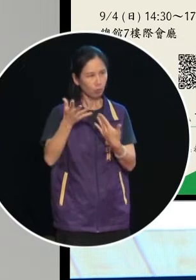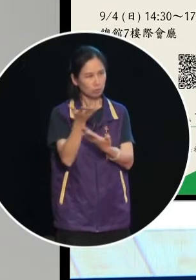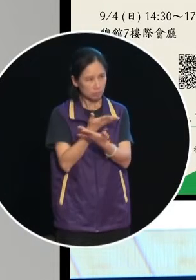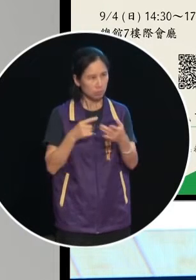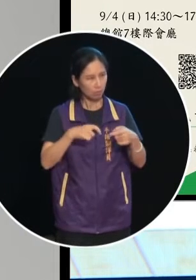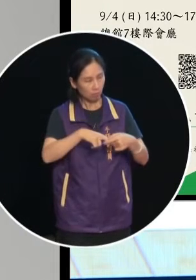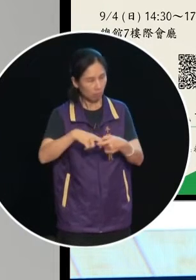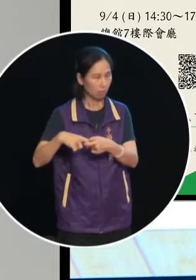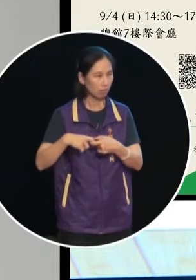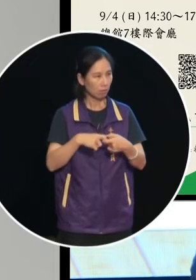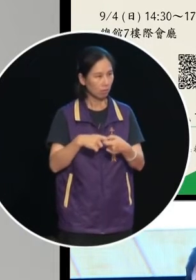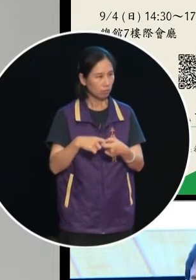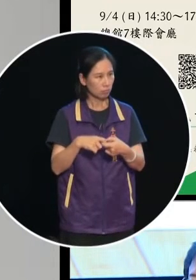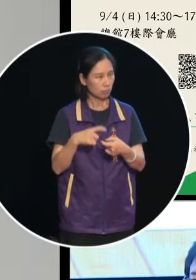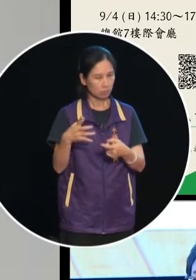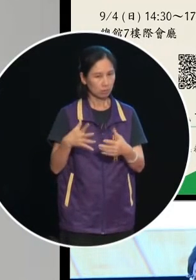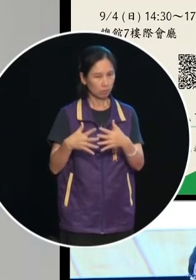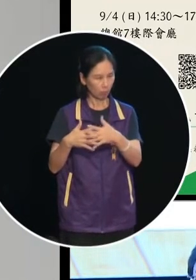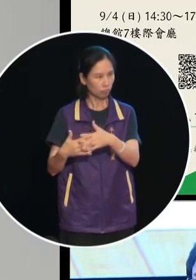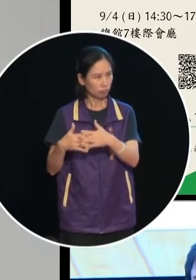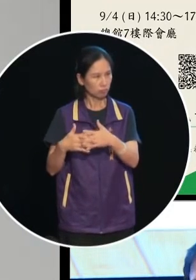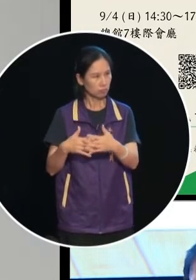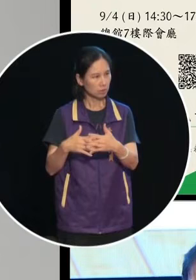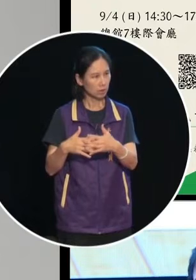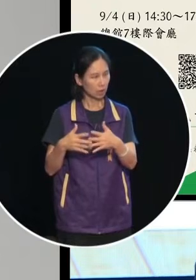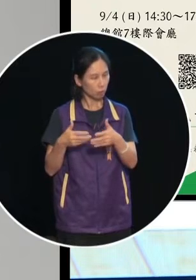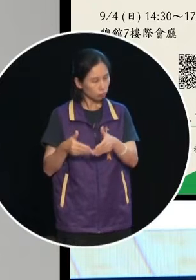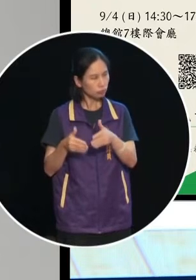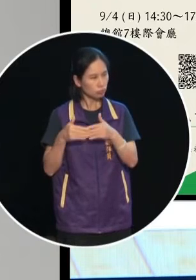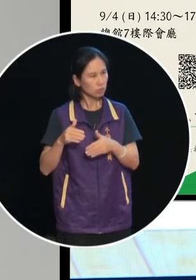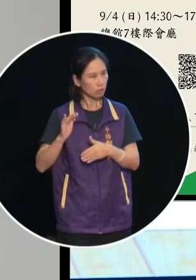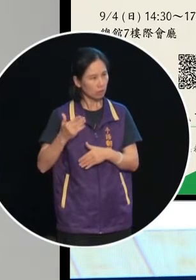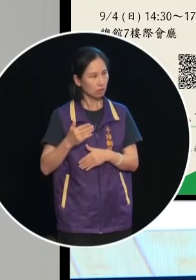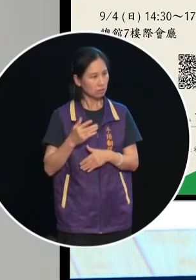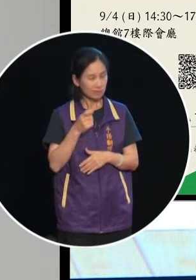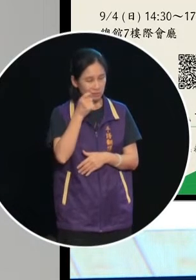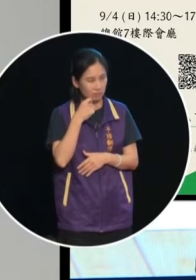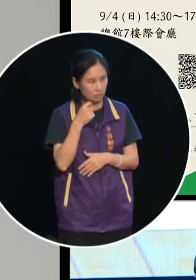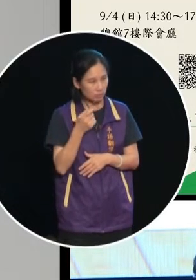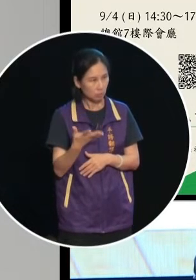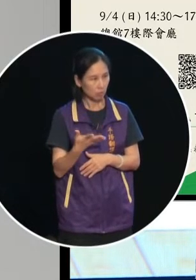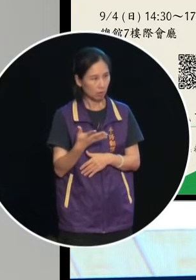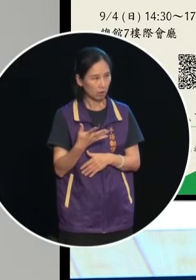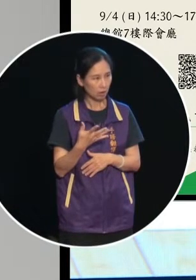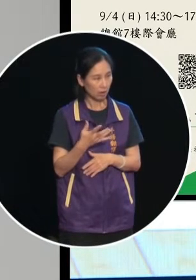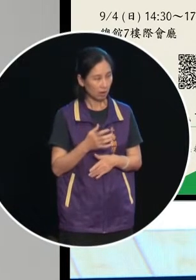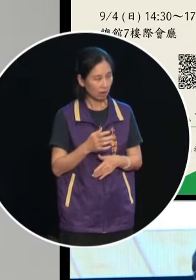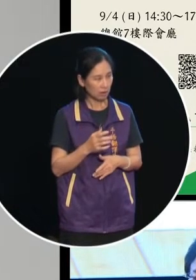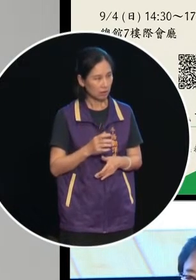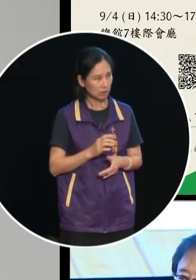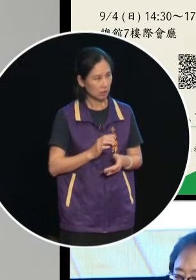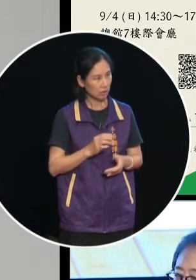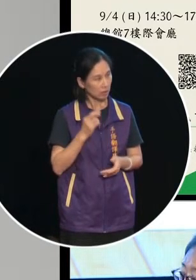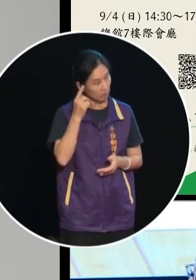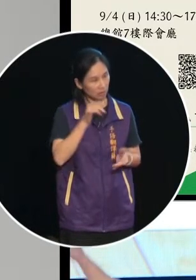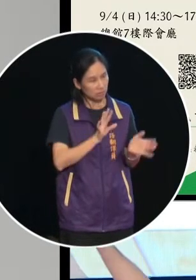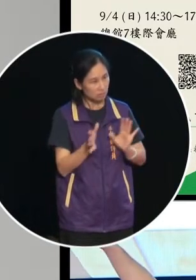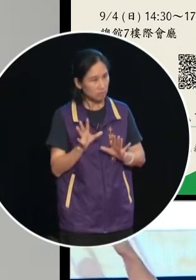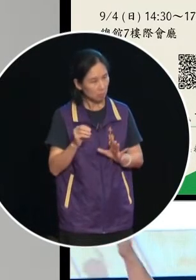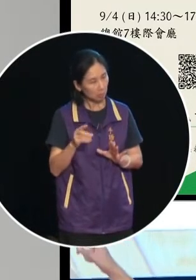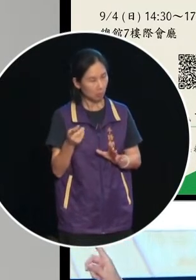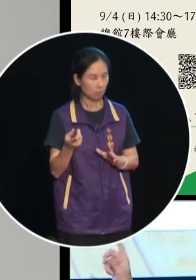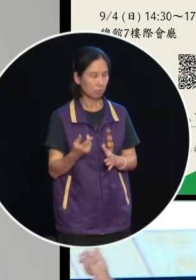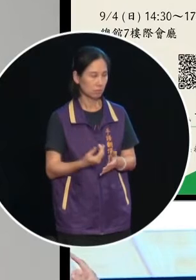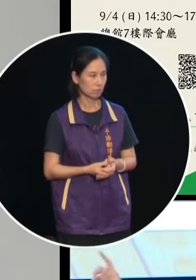盟，对美国是非常重要。不过到底喜不喜欢，有没有情感，这个另外有一回事。那这个问